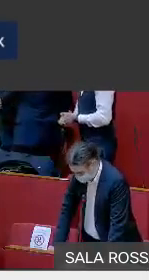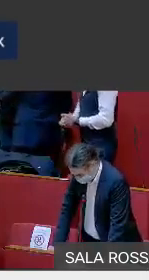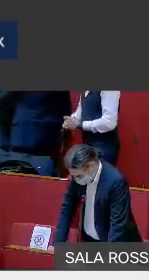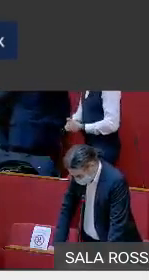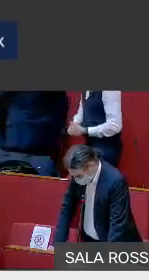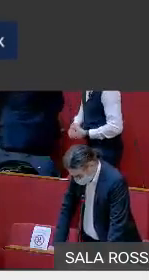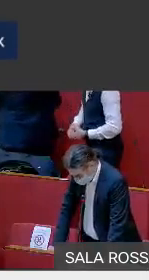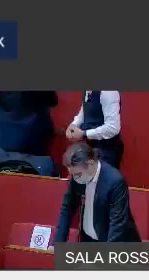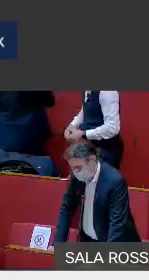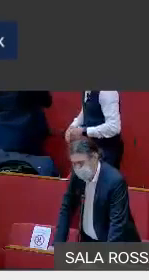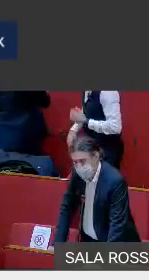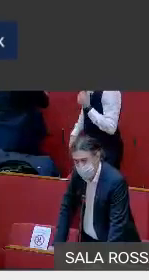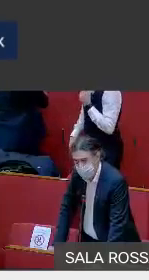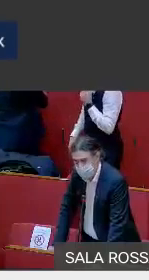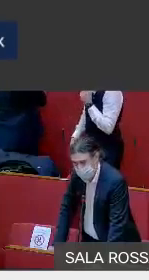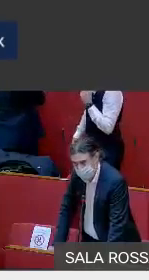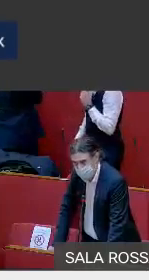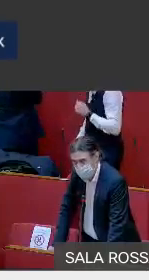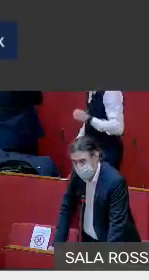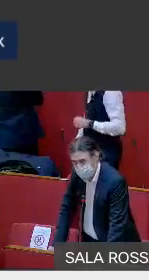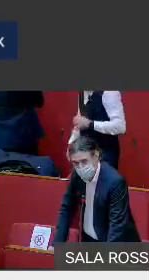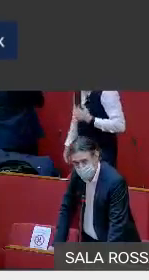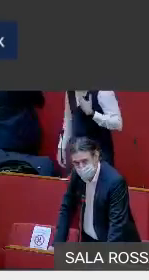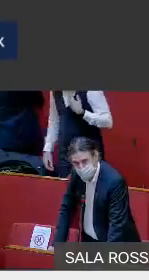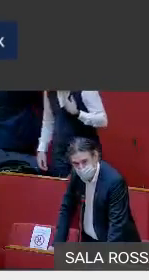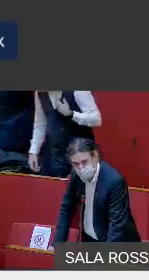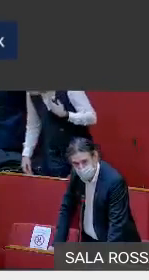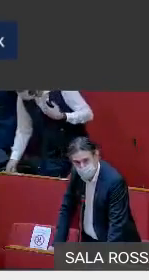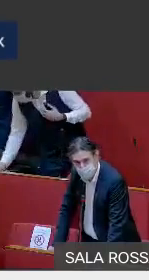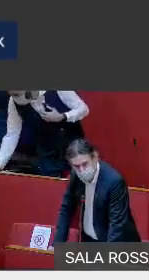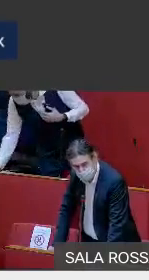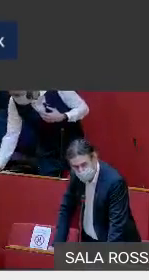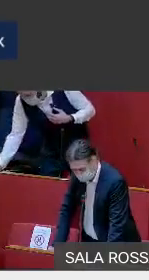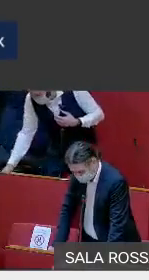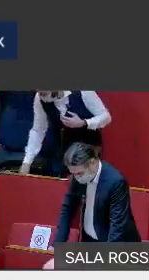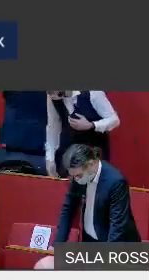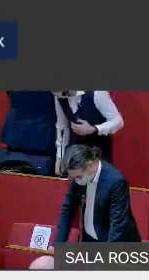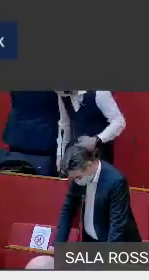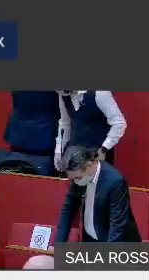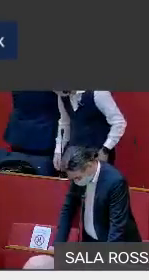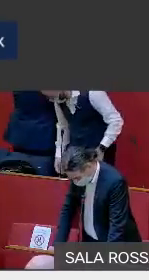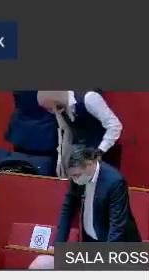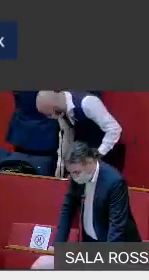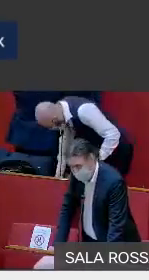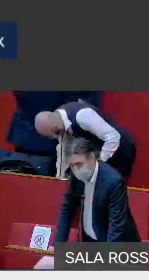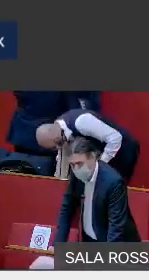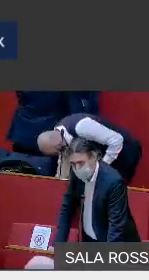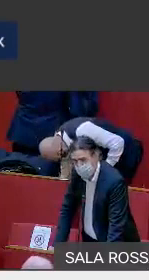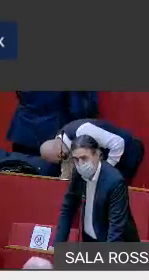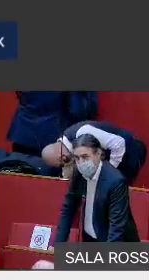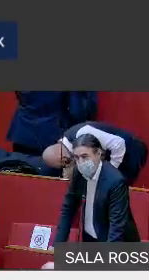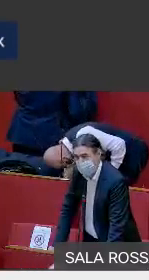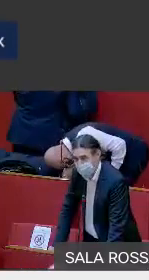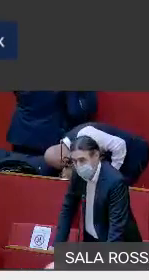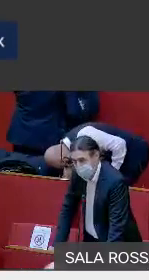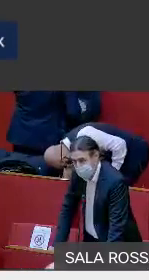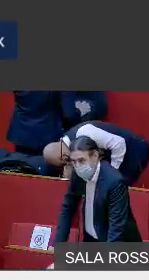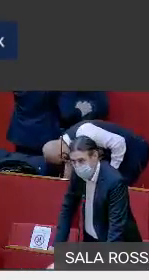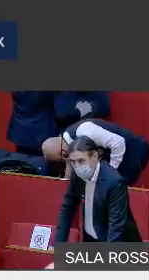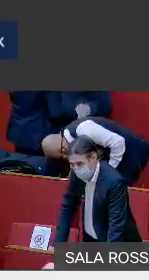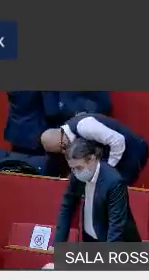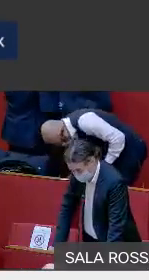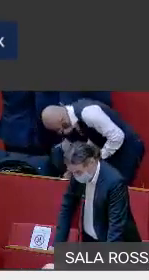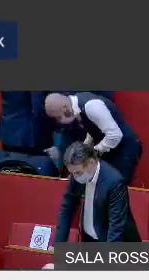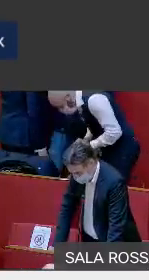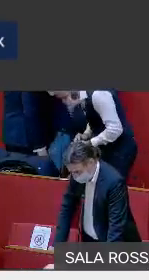dato in concessione subconcessione addirittura i parcheggi dell'aeroporto ora vedo un altro pezzo strategico